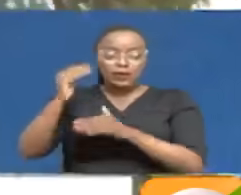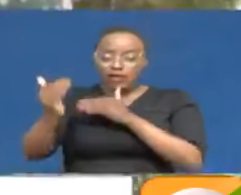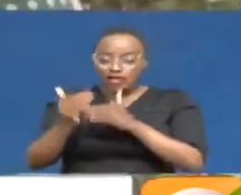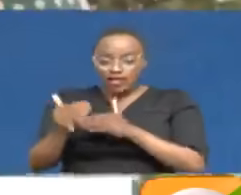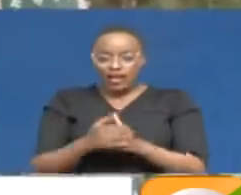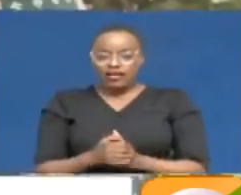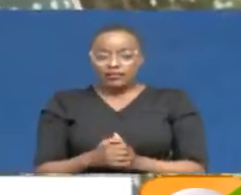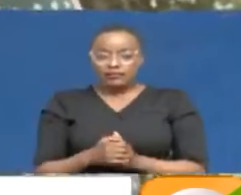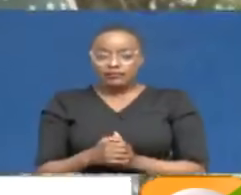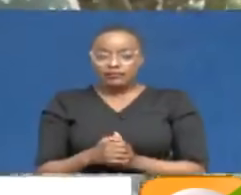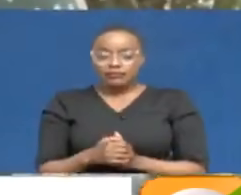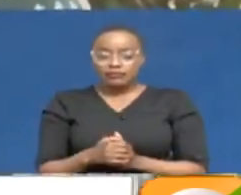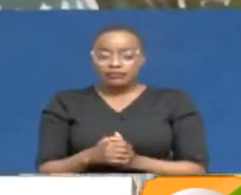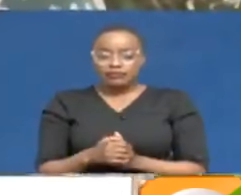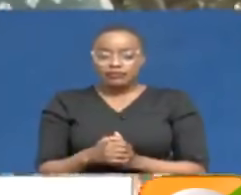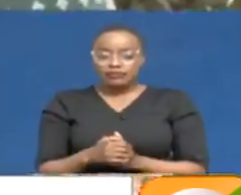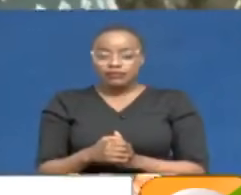karibu.